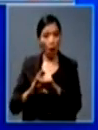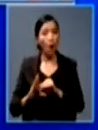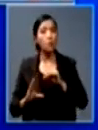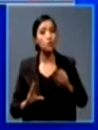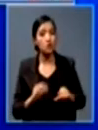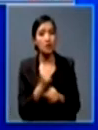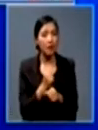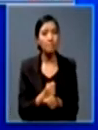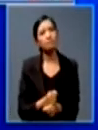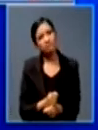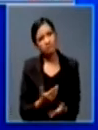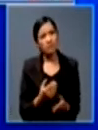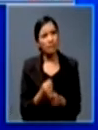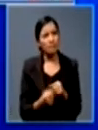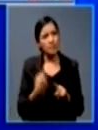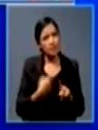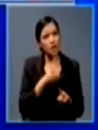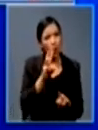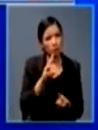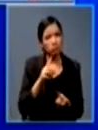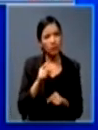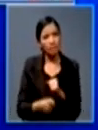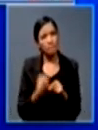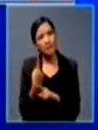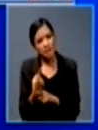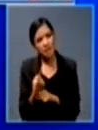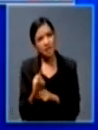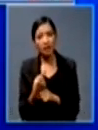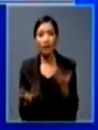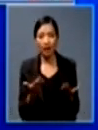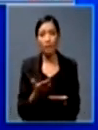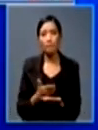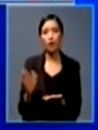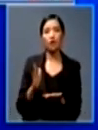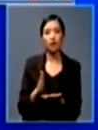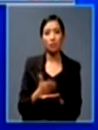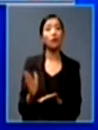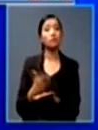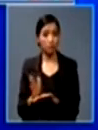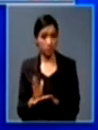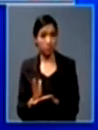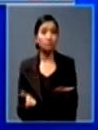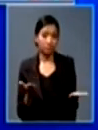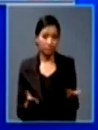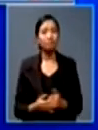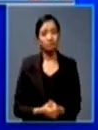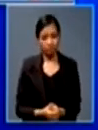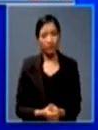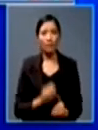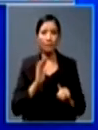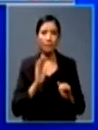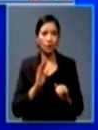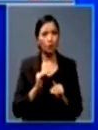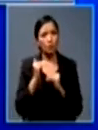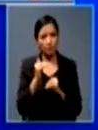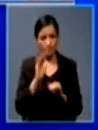ายไตรมาสราย6เดือนรายปีก็เรียกว่าตามความสามารถของลูกหนี้ในการชำระนะครับแต่ทั้งหลายทั้งปวงรวมกันแล้วต้องไม่เกิน5